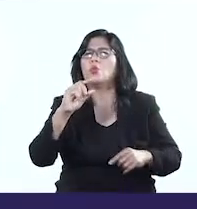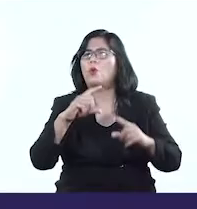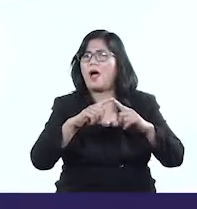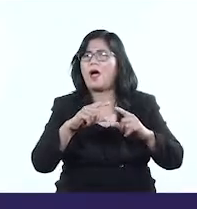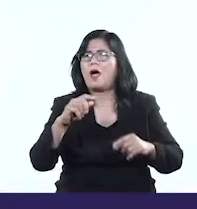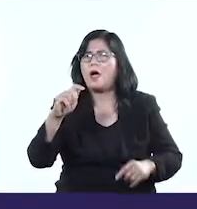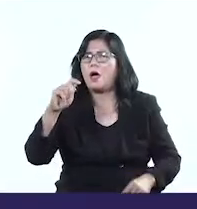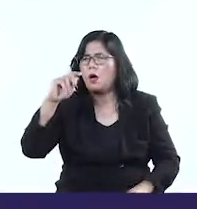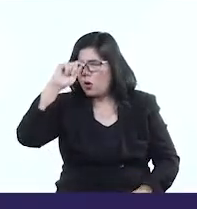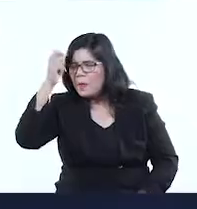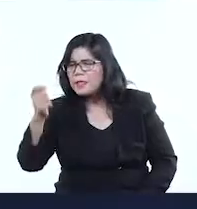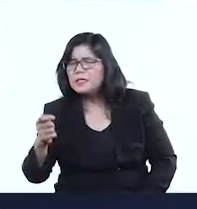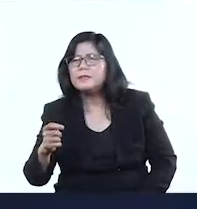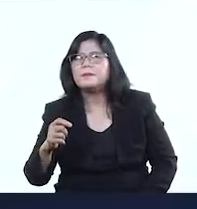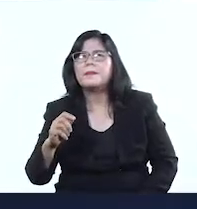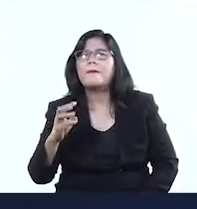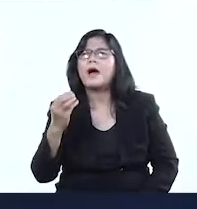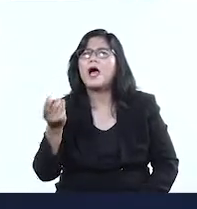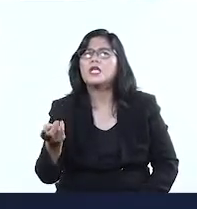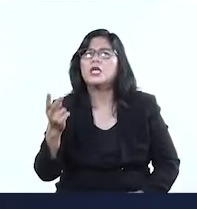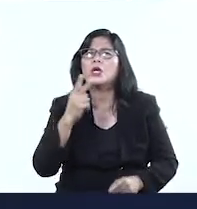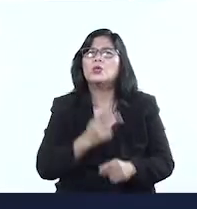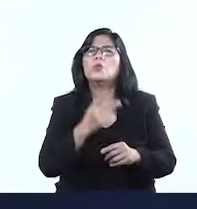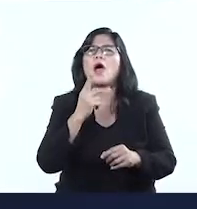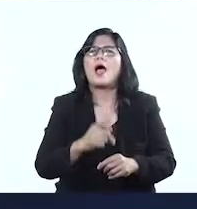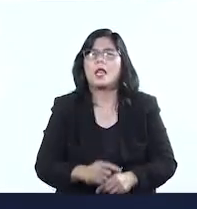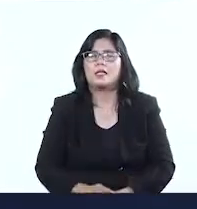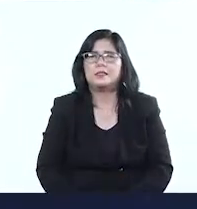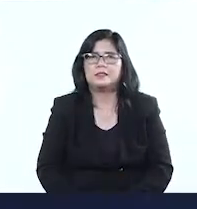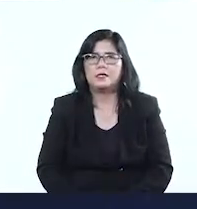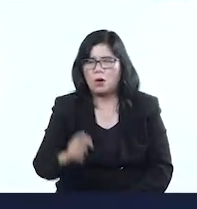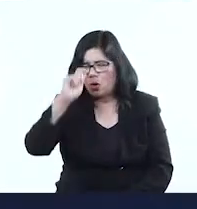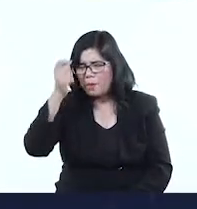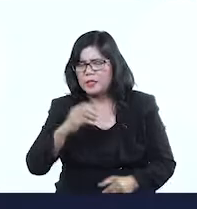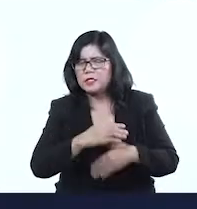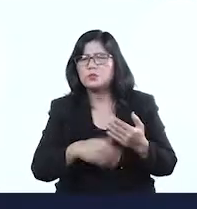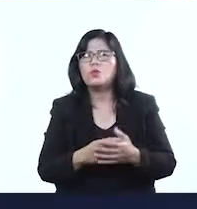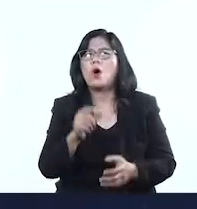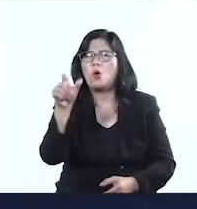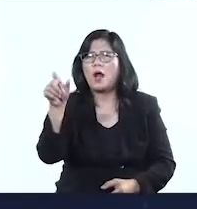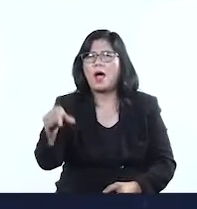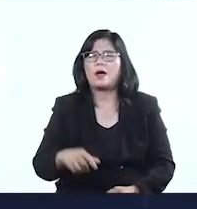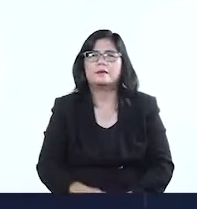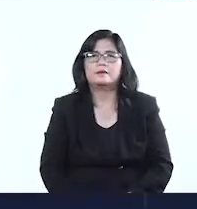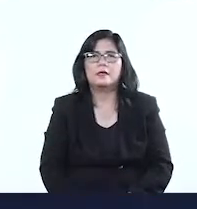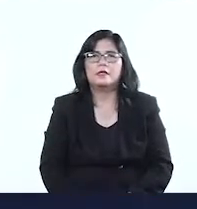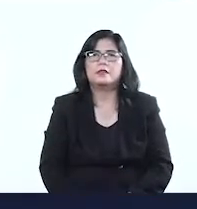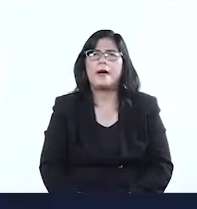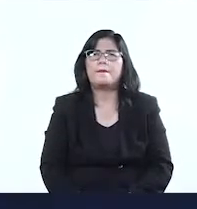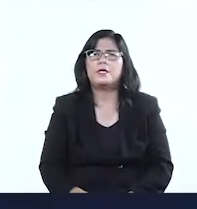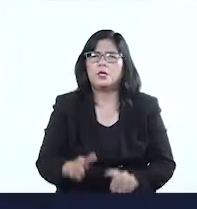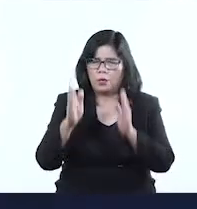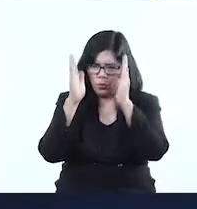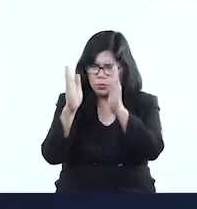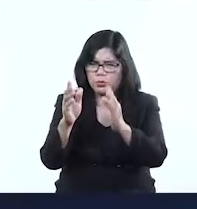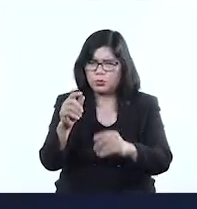jadi Surabaya kasih lam Tuhan Ayo kita memang harus menghormati semua orang menghargai semua orang tapi khusus dua